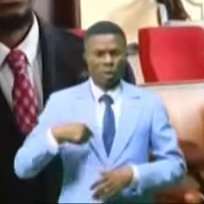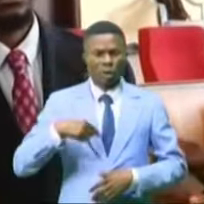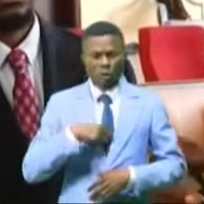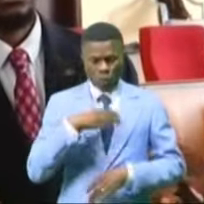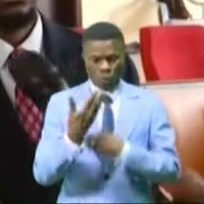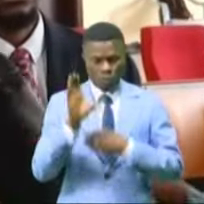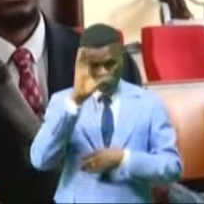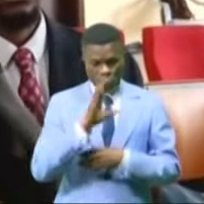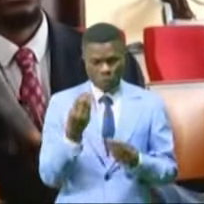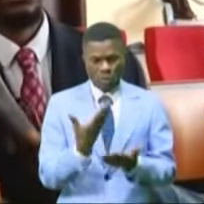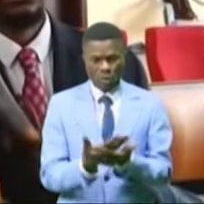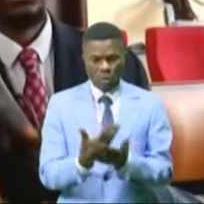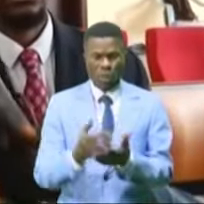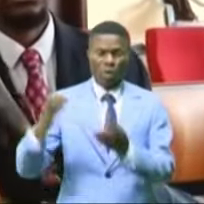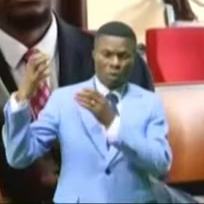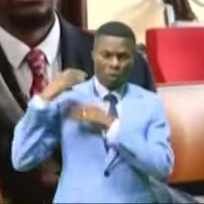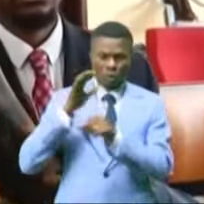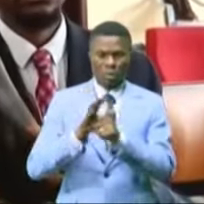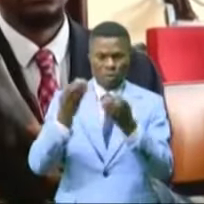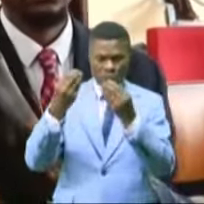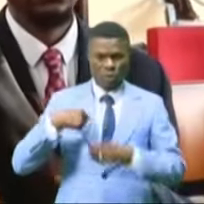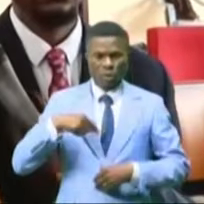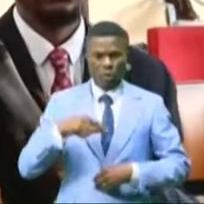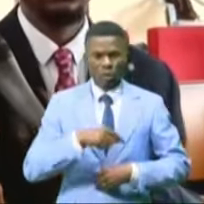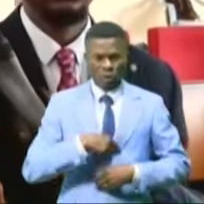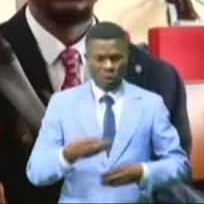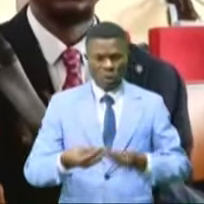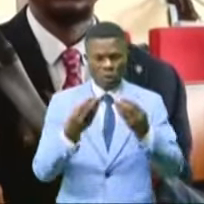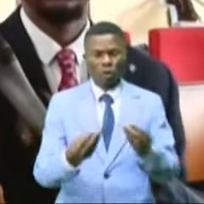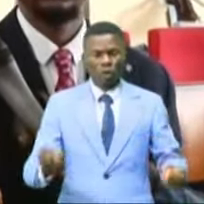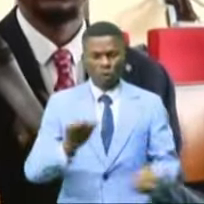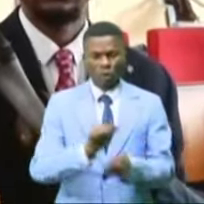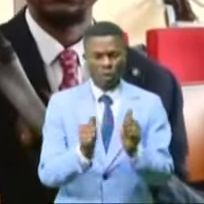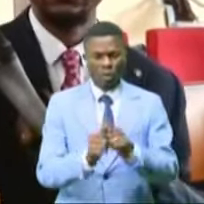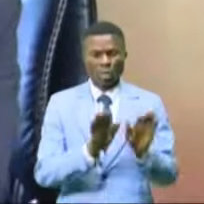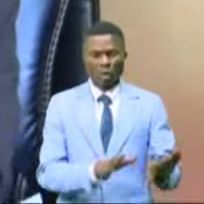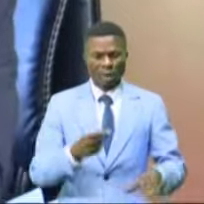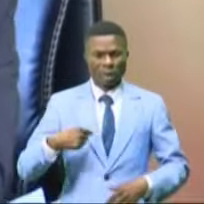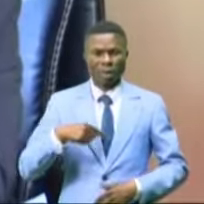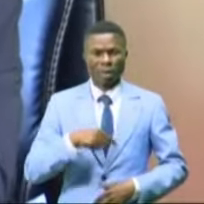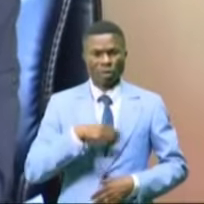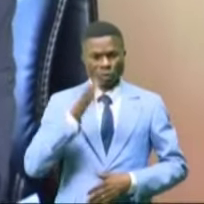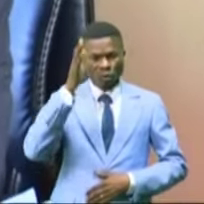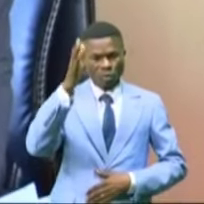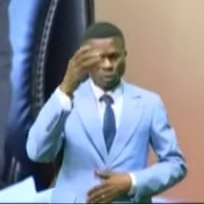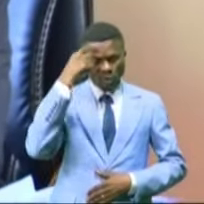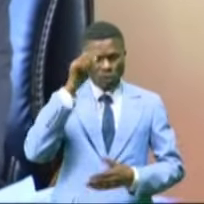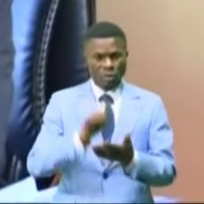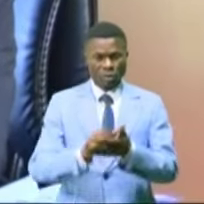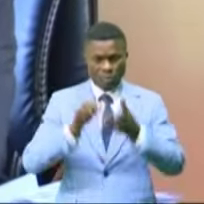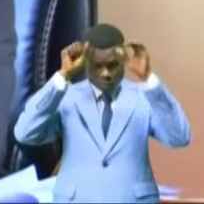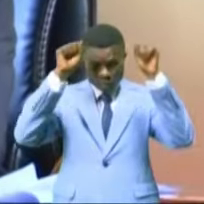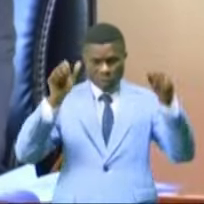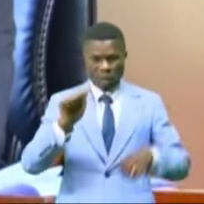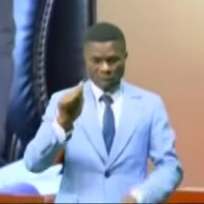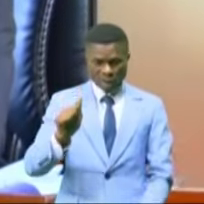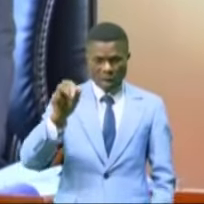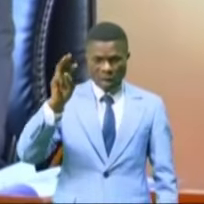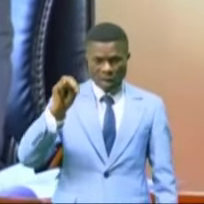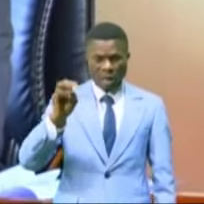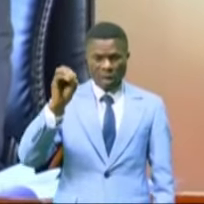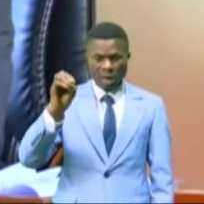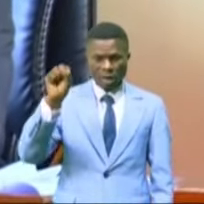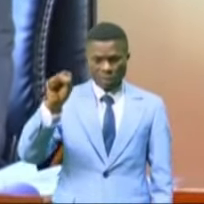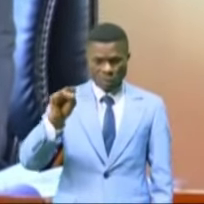relever, au contraire, une charge pour que nous puissions relever les grands défis qui nous attendent. À cet effet, le président Amos Mbokoso